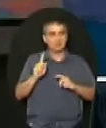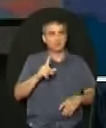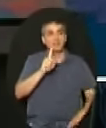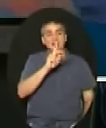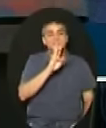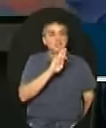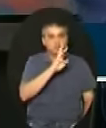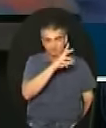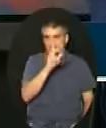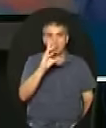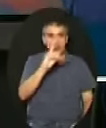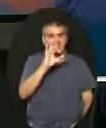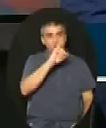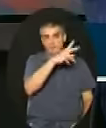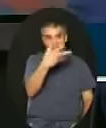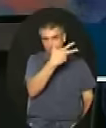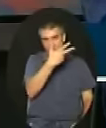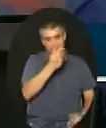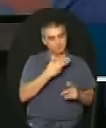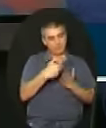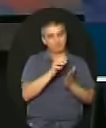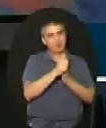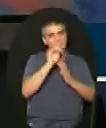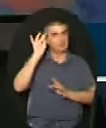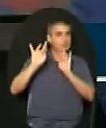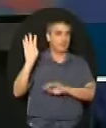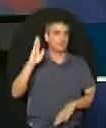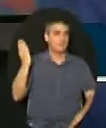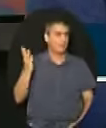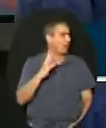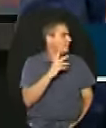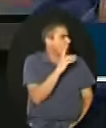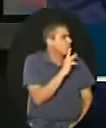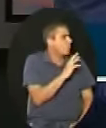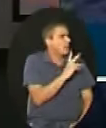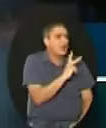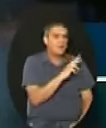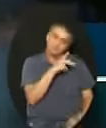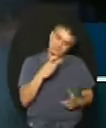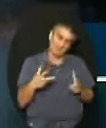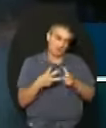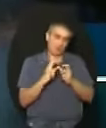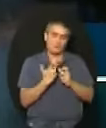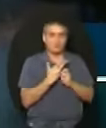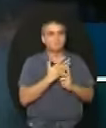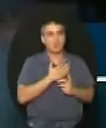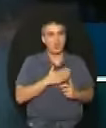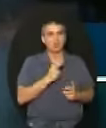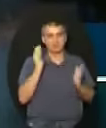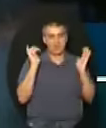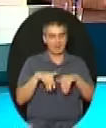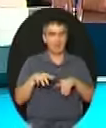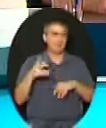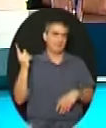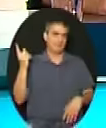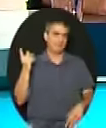ורשבסקי, דרוקר ויוחפז ימשיכו להוביל את הקו האנטי נתניהו. למה עוד פעם דרוקר? מה הקשר? מי זה החבורה שרוצה להפיל? מה